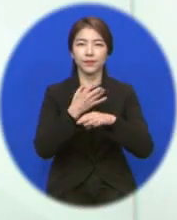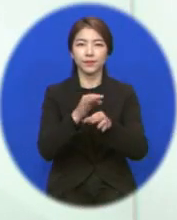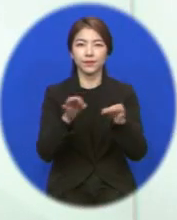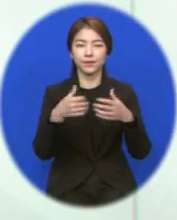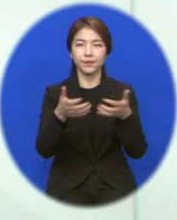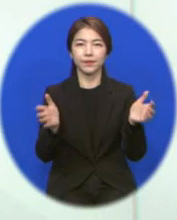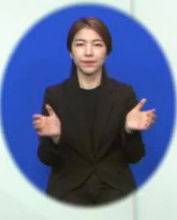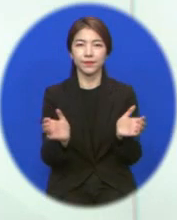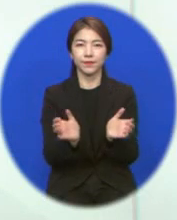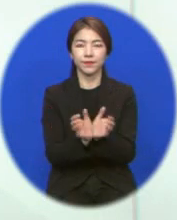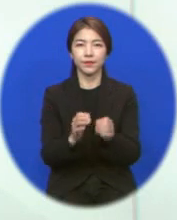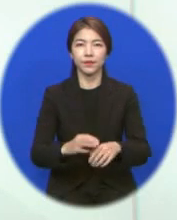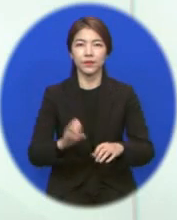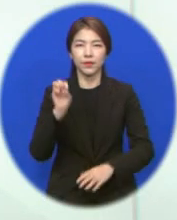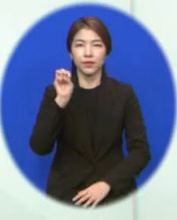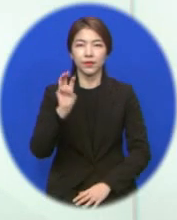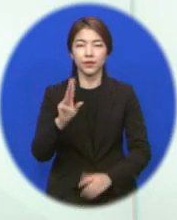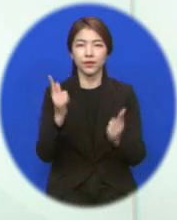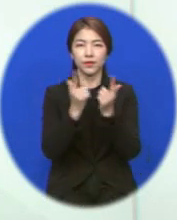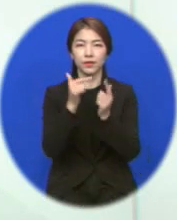갭 국회의원선거구7번후보박연두입니다.